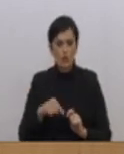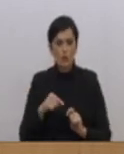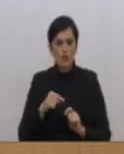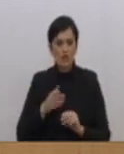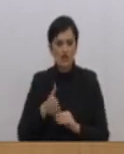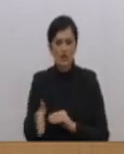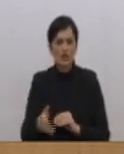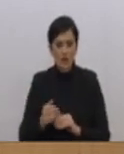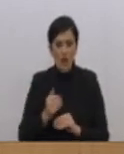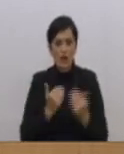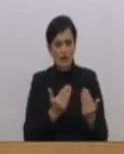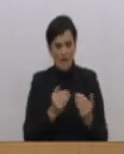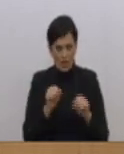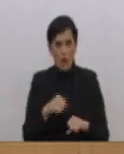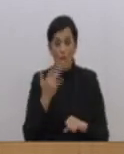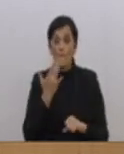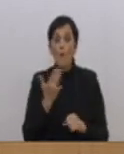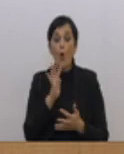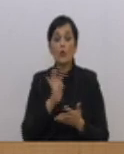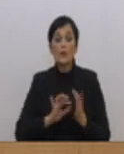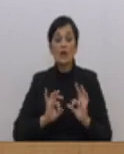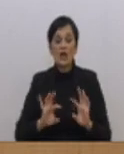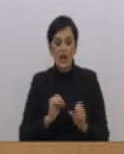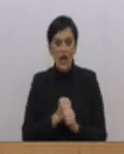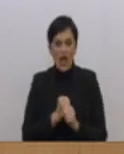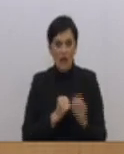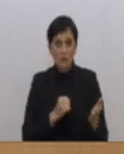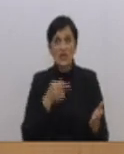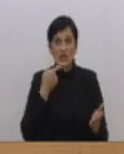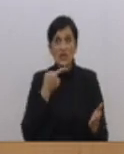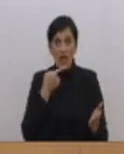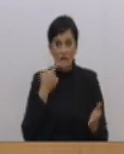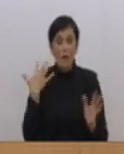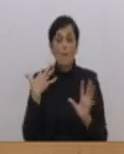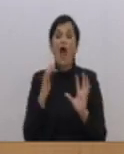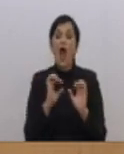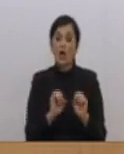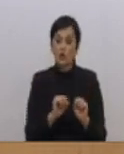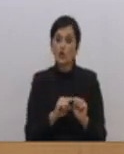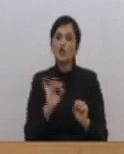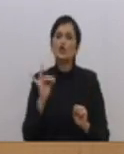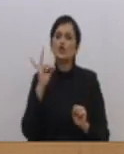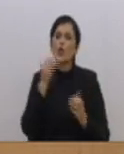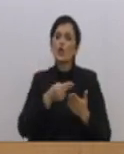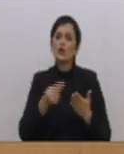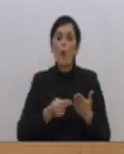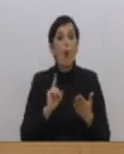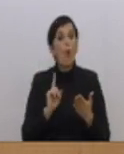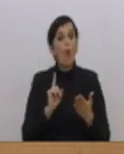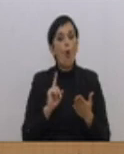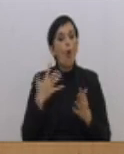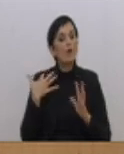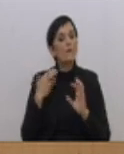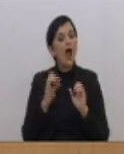შეჭრამ. Თქვენ შეგიძლიათ პოლიტიკური განცხადება გაგეკეთებინათ და გეთქვათ, რომ უჭერთ მხარს ამ ისტორიულ რეზოლუციას, ოღონდ არ